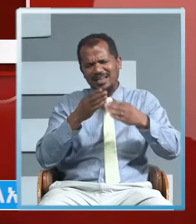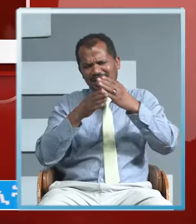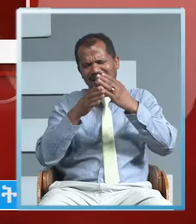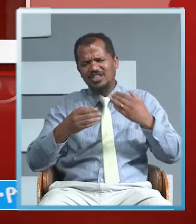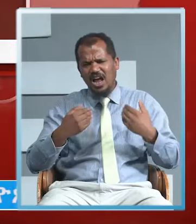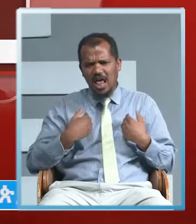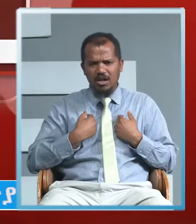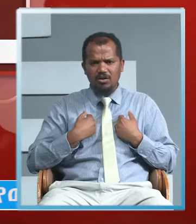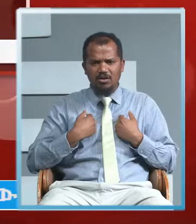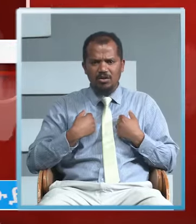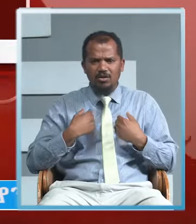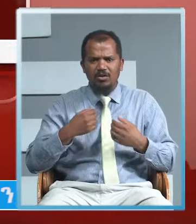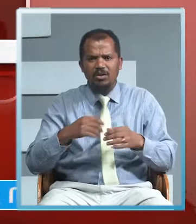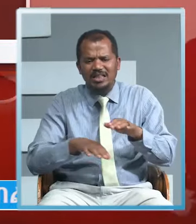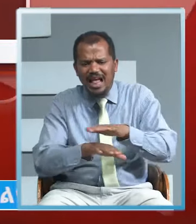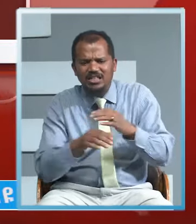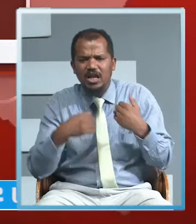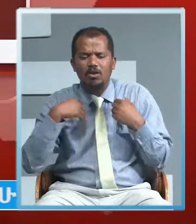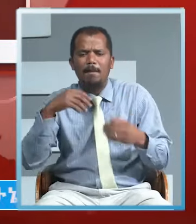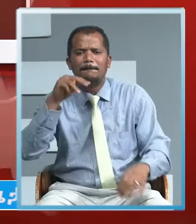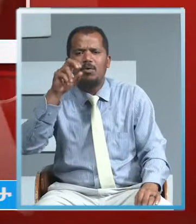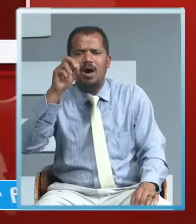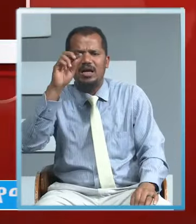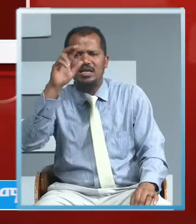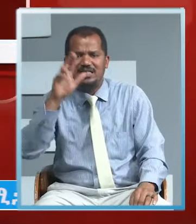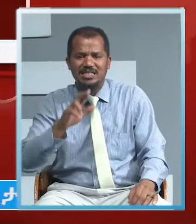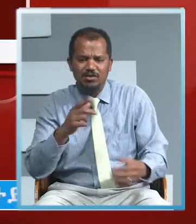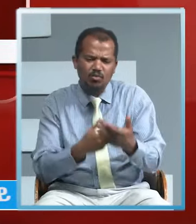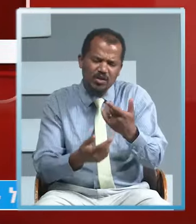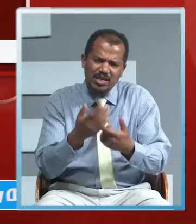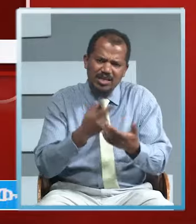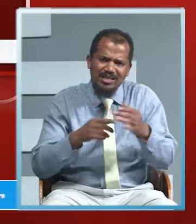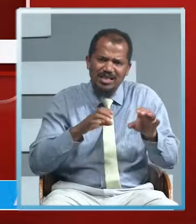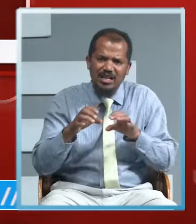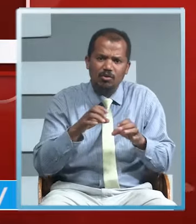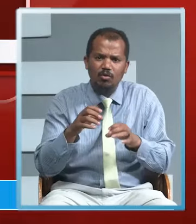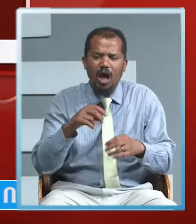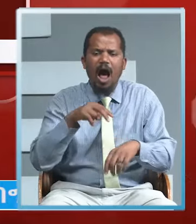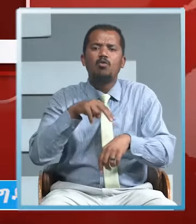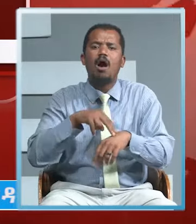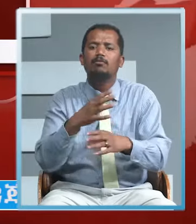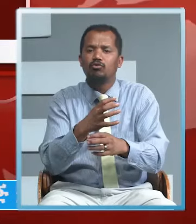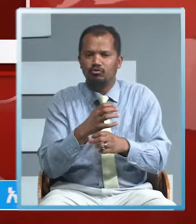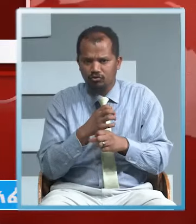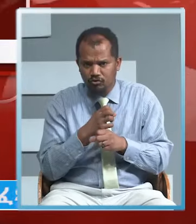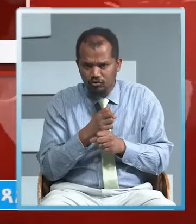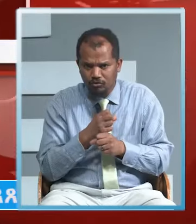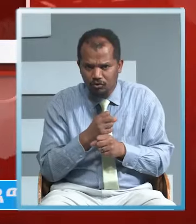ያለ ከታችኛው ያለ መዋቅር መክሮበት ውይይት ተደርጎበት የጋራ አቋም ወስዶበት አሁን